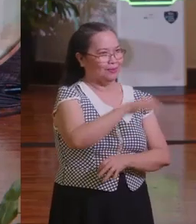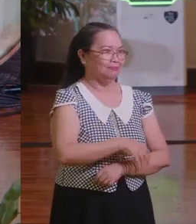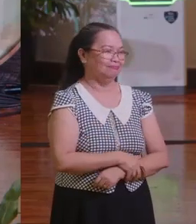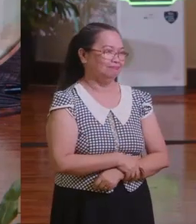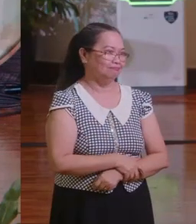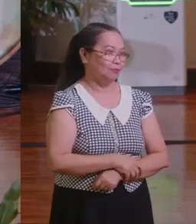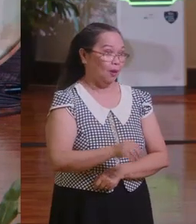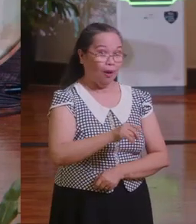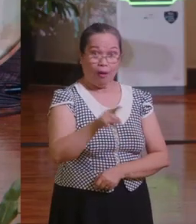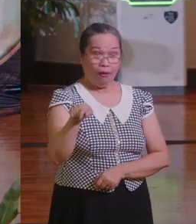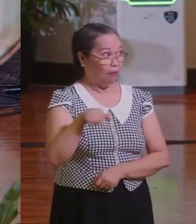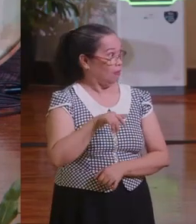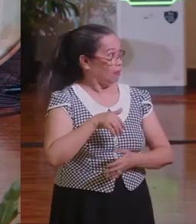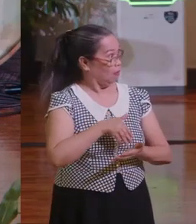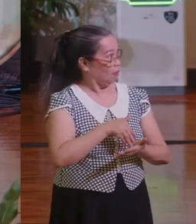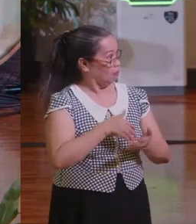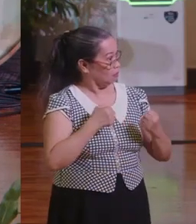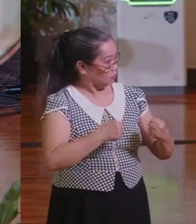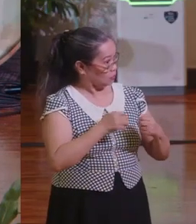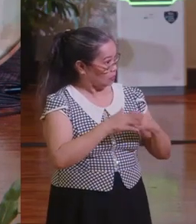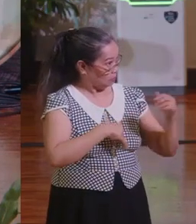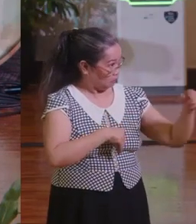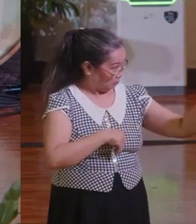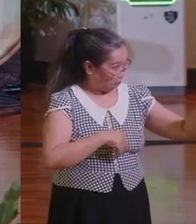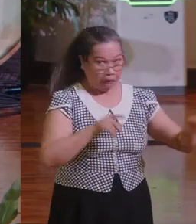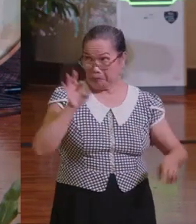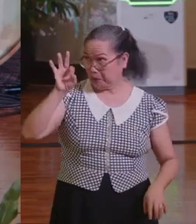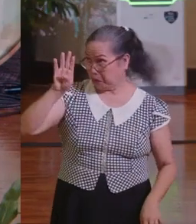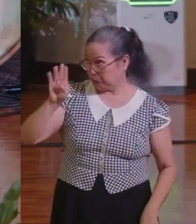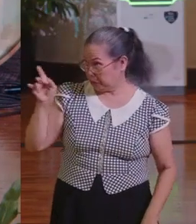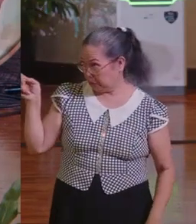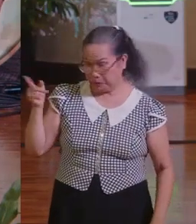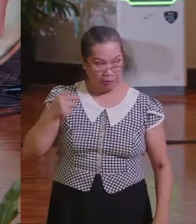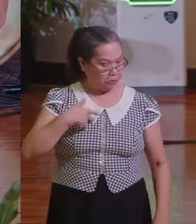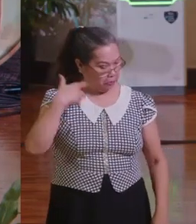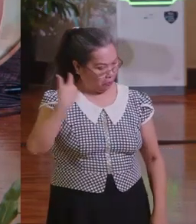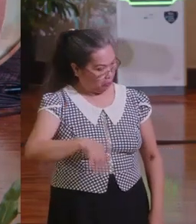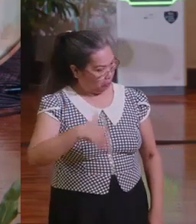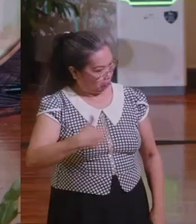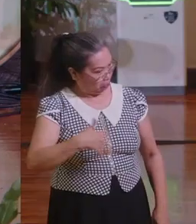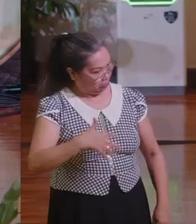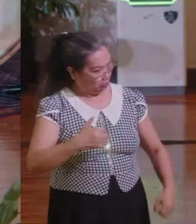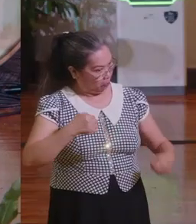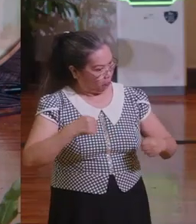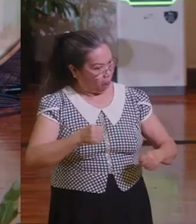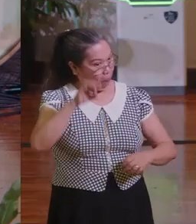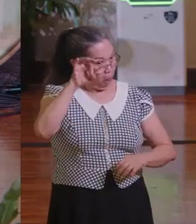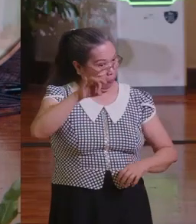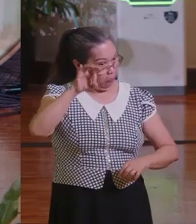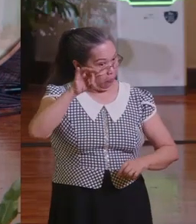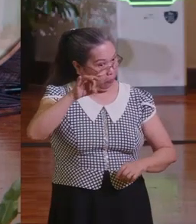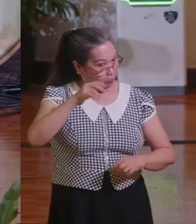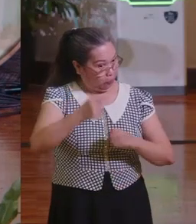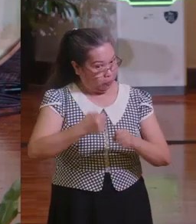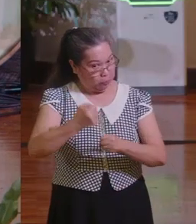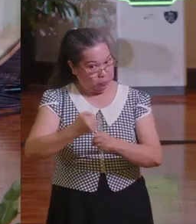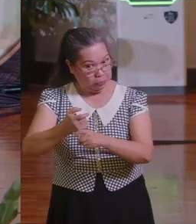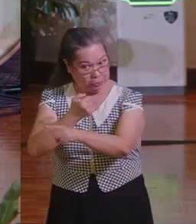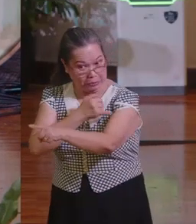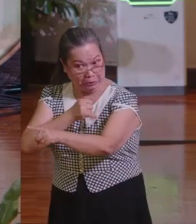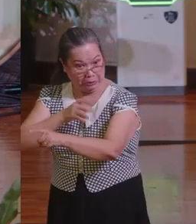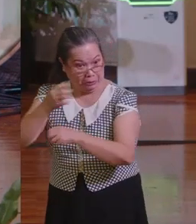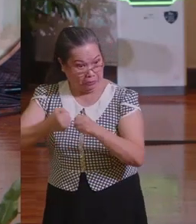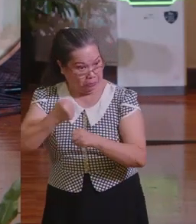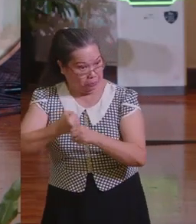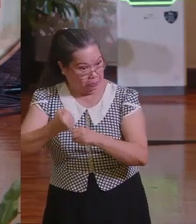pong malakas sa atin. Akala nyo yung iba, naku si Pastor BJ, ilang dekada na yung pastor.